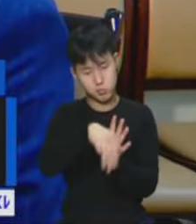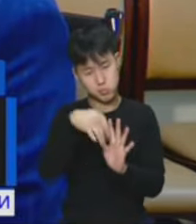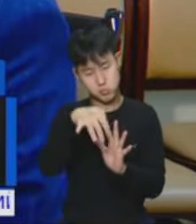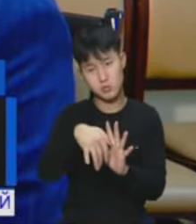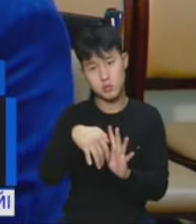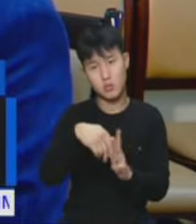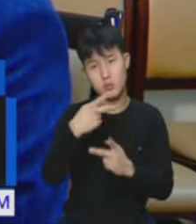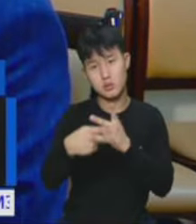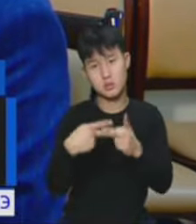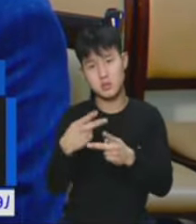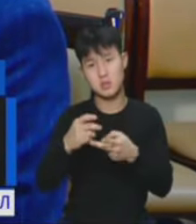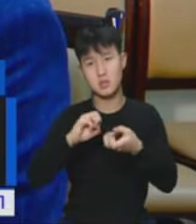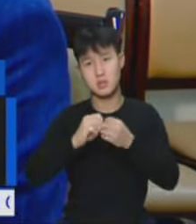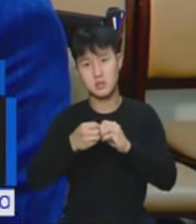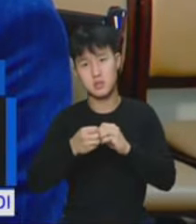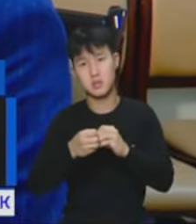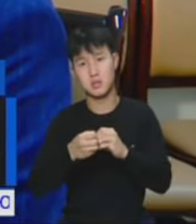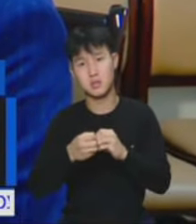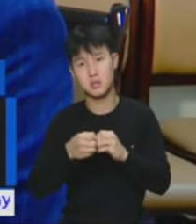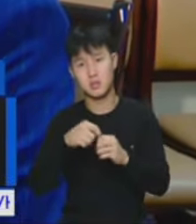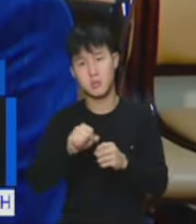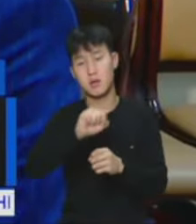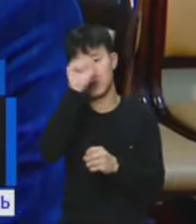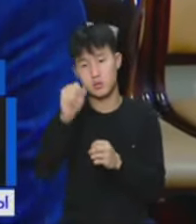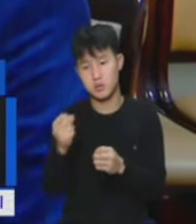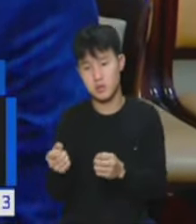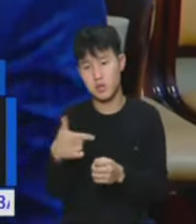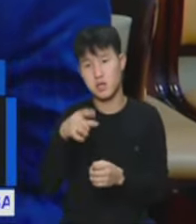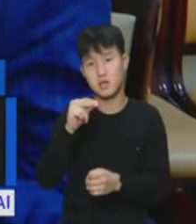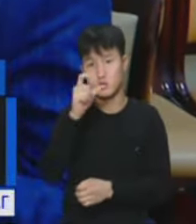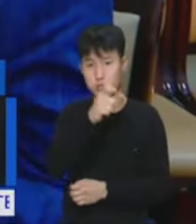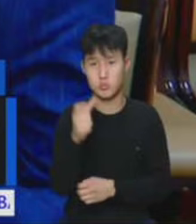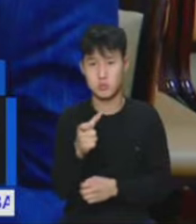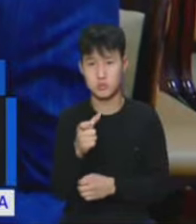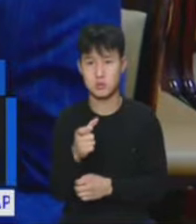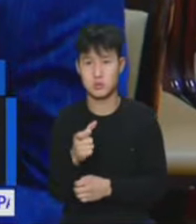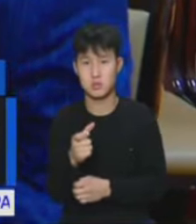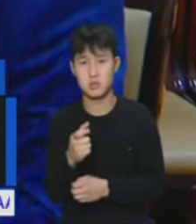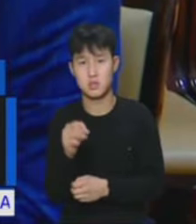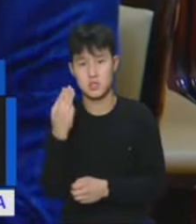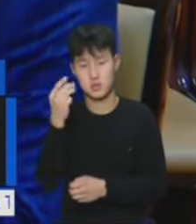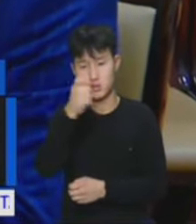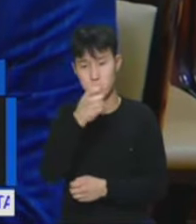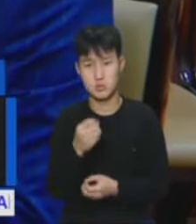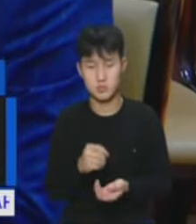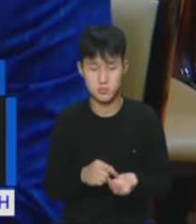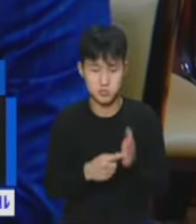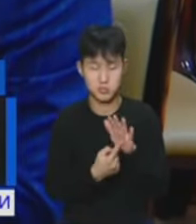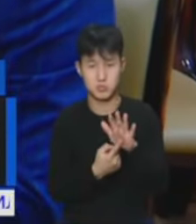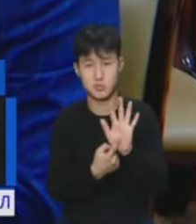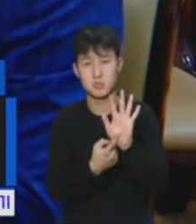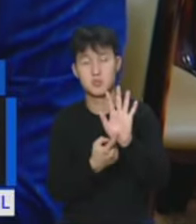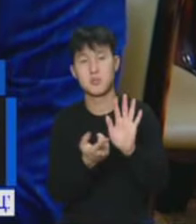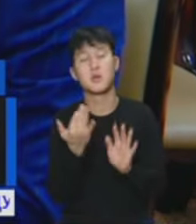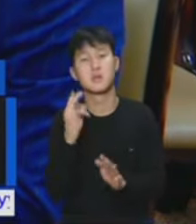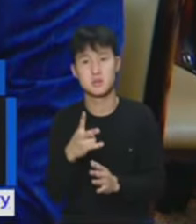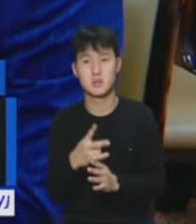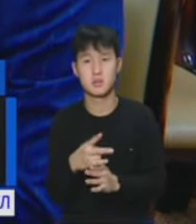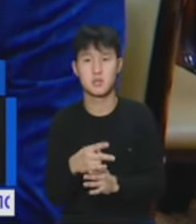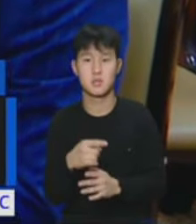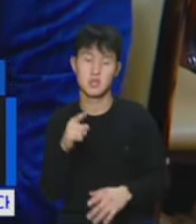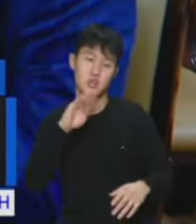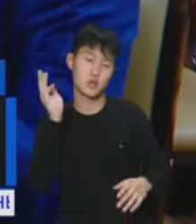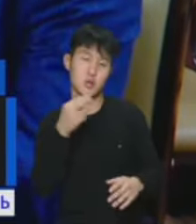суултын үйл ажиллагаа явуулдаг гэдэг нэг ийм асуудал бас гэрчлэлээр юунаас шинжээч нар бол гаргаж тавьж өгсөн яригдсан л да. Энд дээрээ та бас нэг